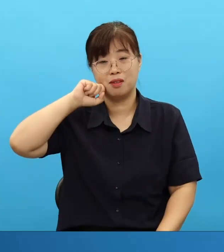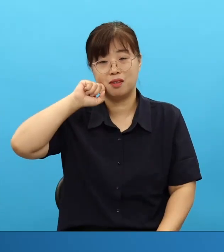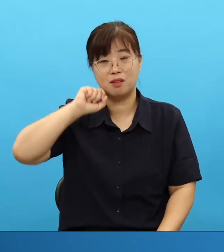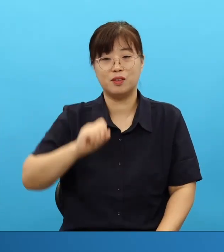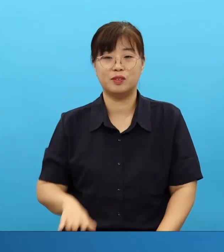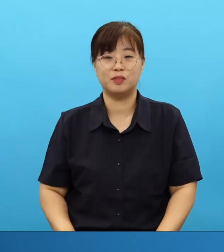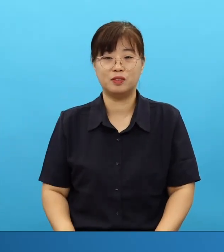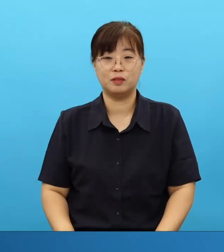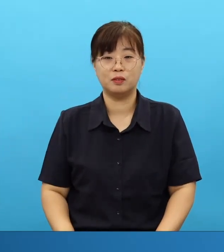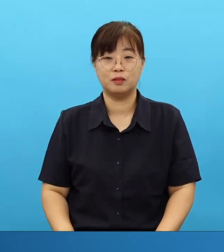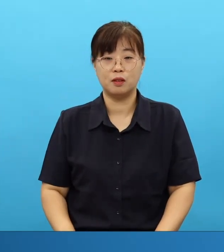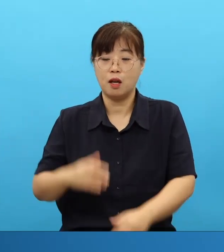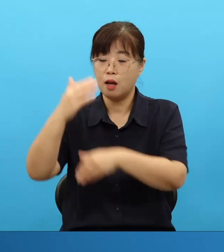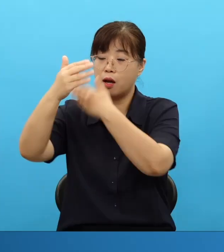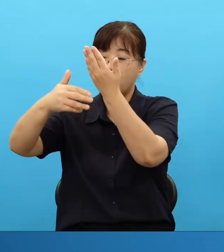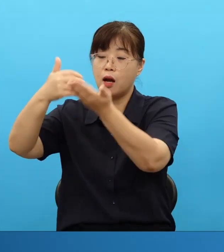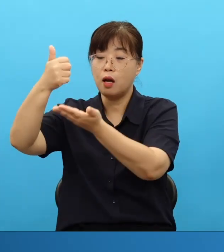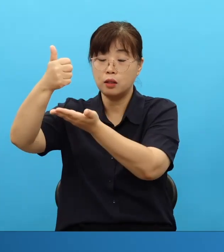하시는